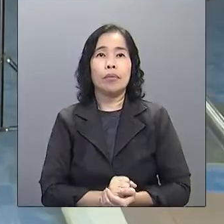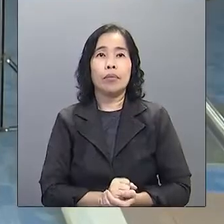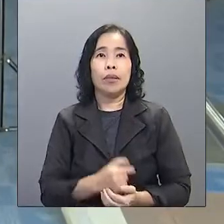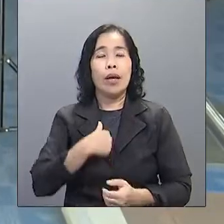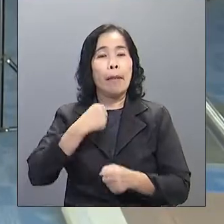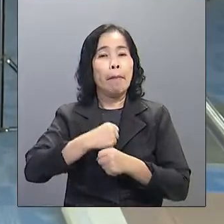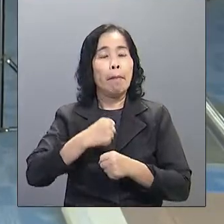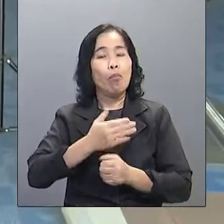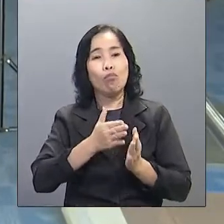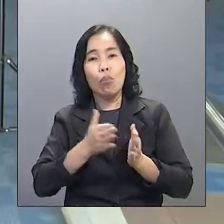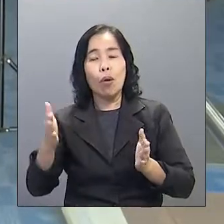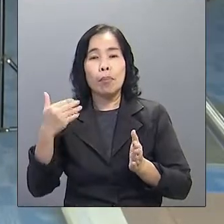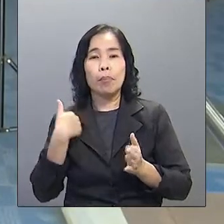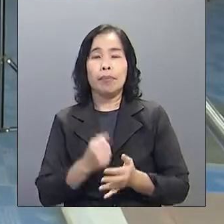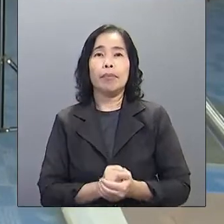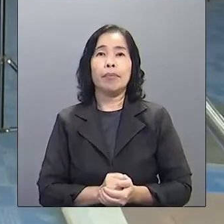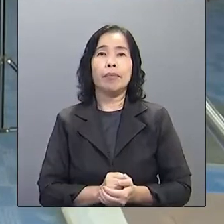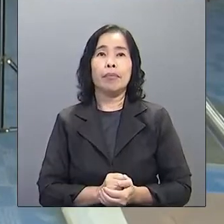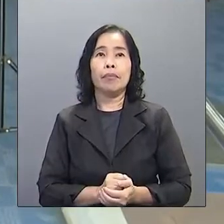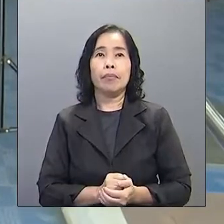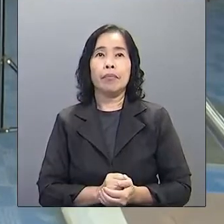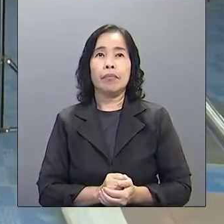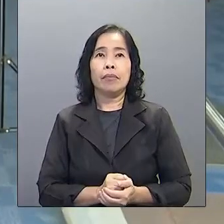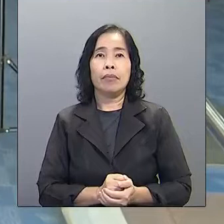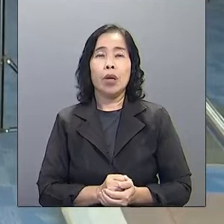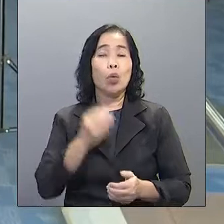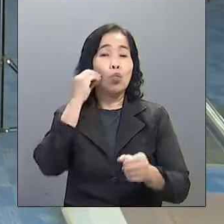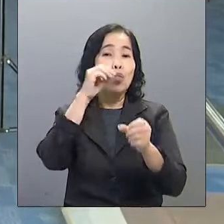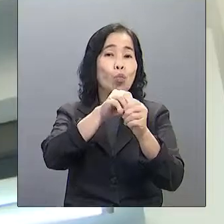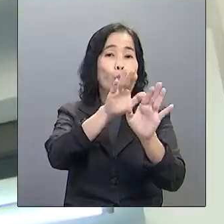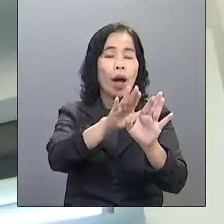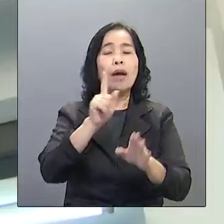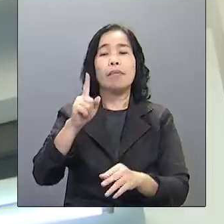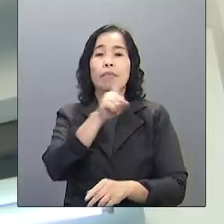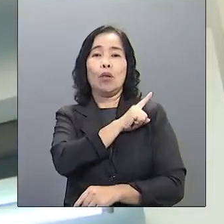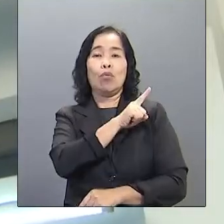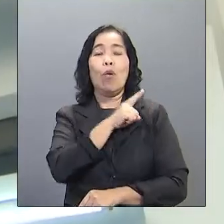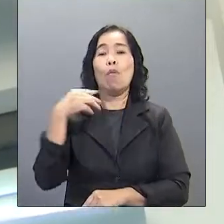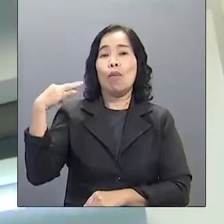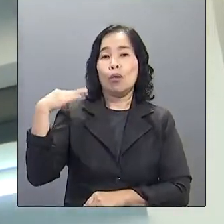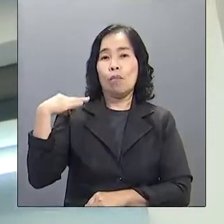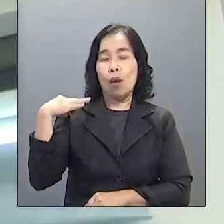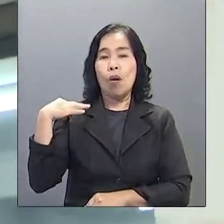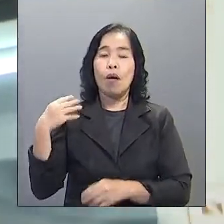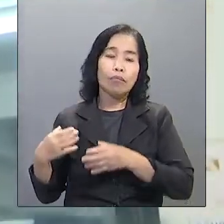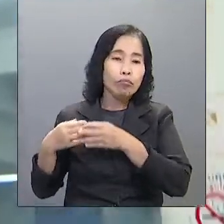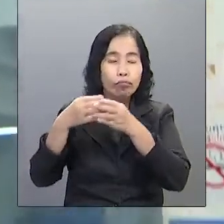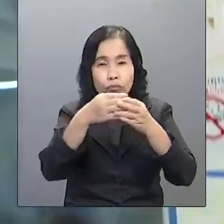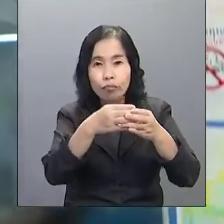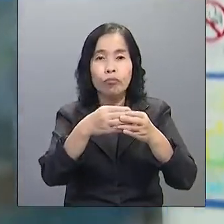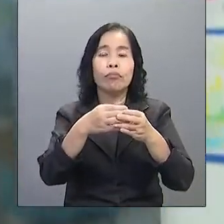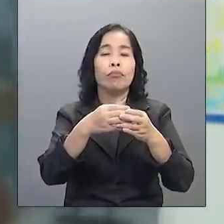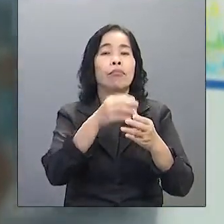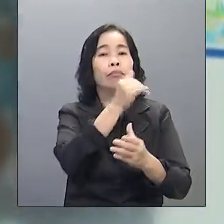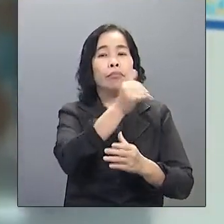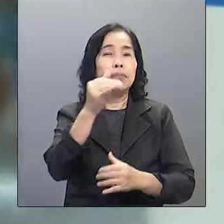ตลอดนะครับไม่ว่าทีมส่วนที่อยู่ที่บ้านคือทีมอสม.ก่อนเขาจะเช็คให้เราแล้วทีมกองแพทย์พยาบ